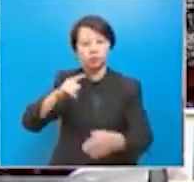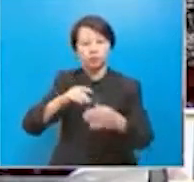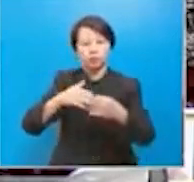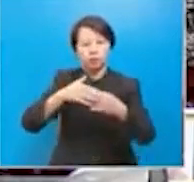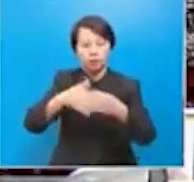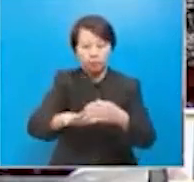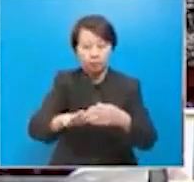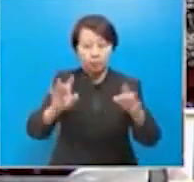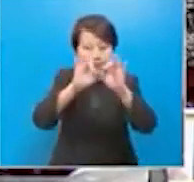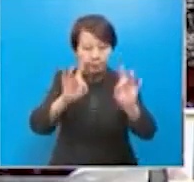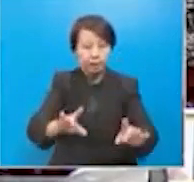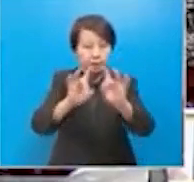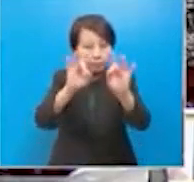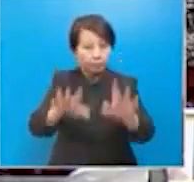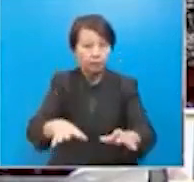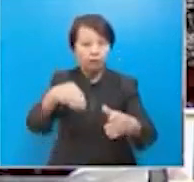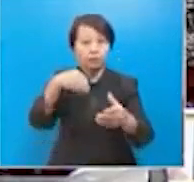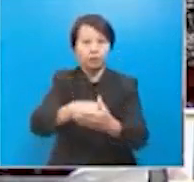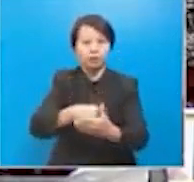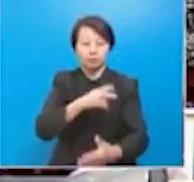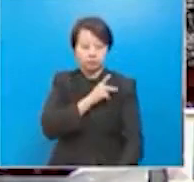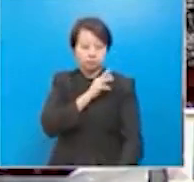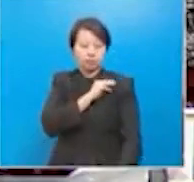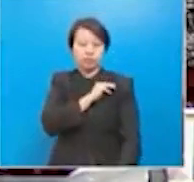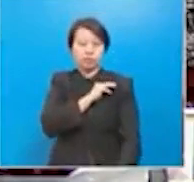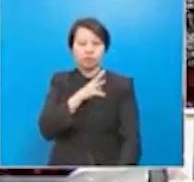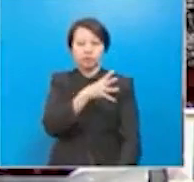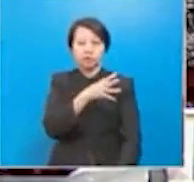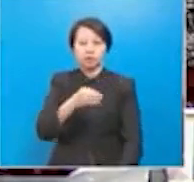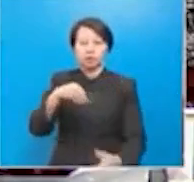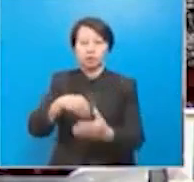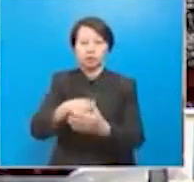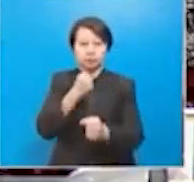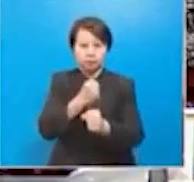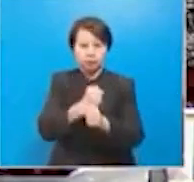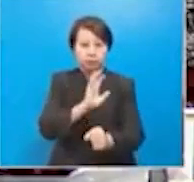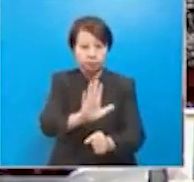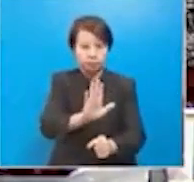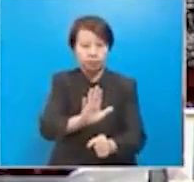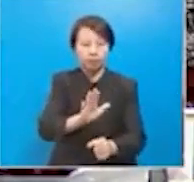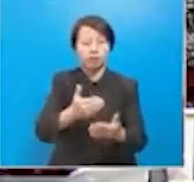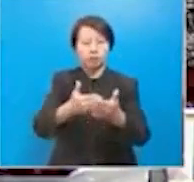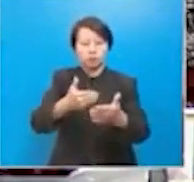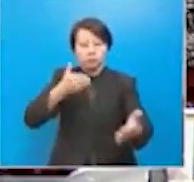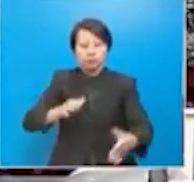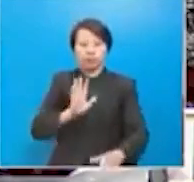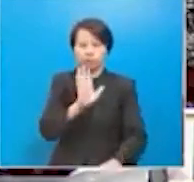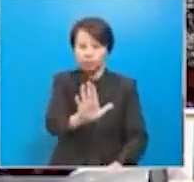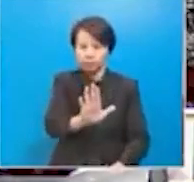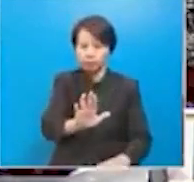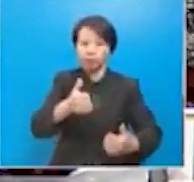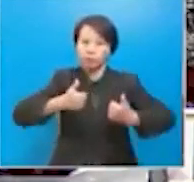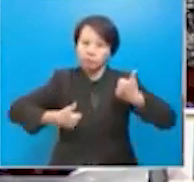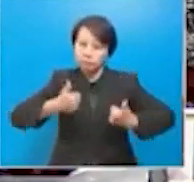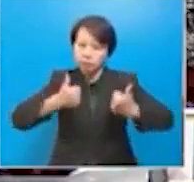peperiksaan-peperiksaan tertentu dalam kementerian dan juga dalam career sebelum mereka sama ada